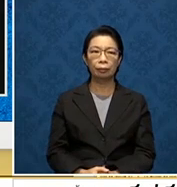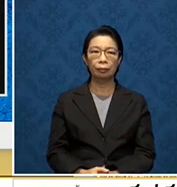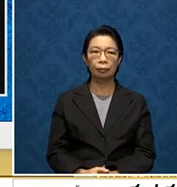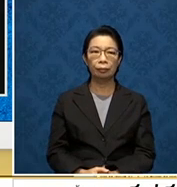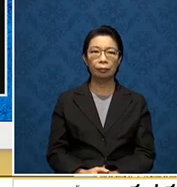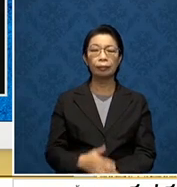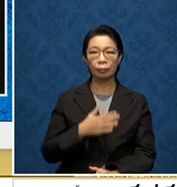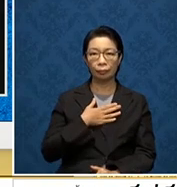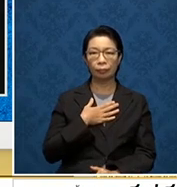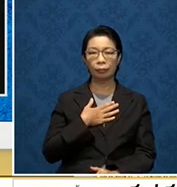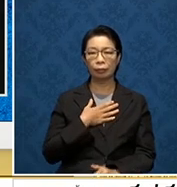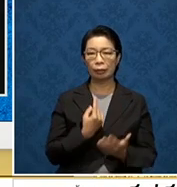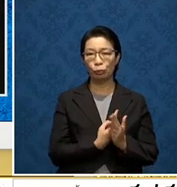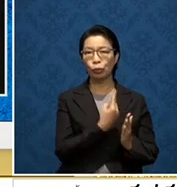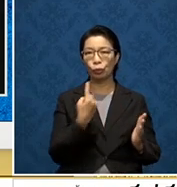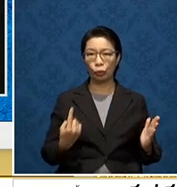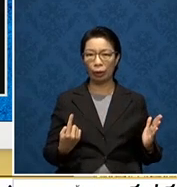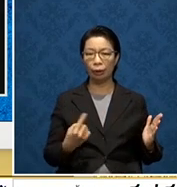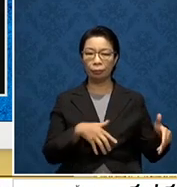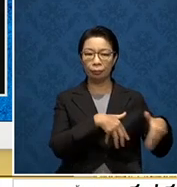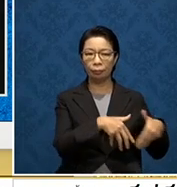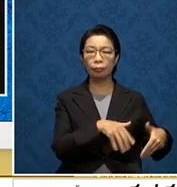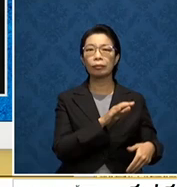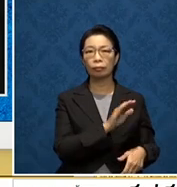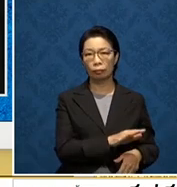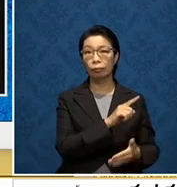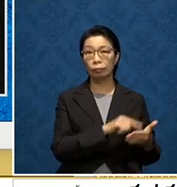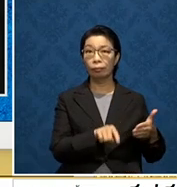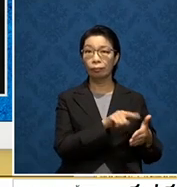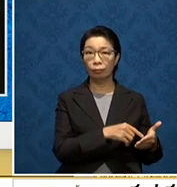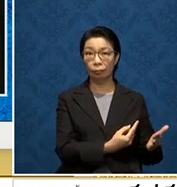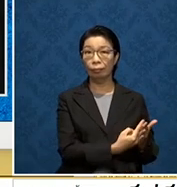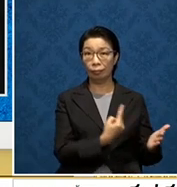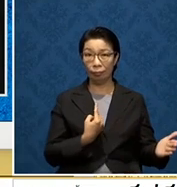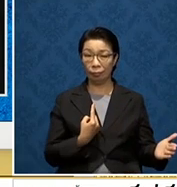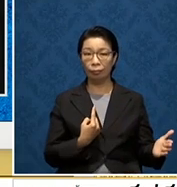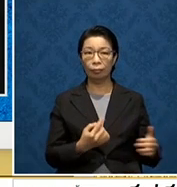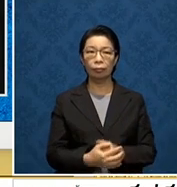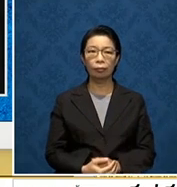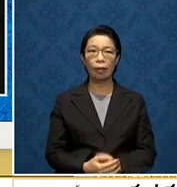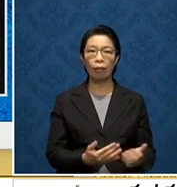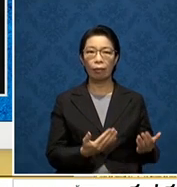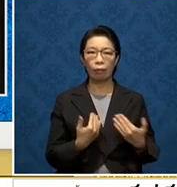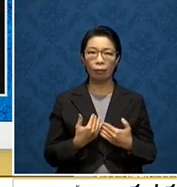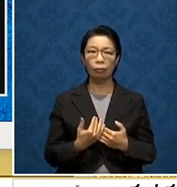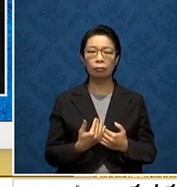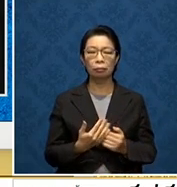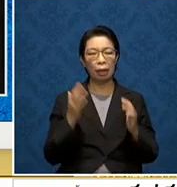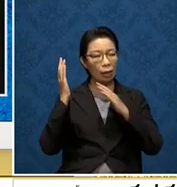ผมในฐานะซึ่งเป็นตัวแทนของพี่น้องในเขตเลือกตั้งขอฝากและความ